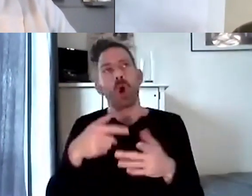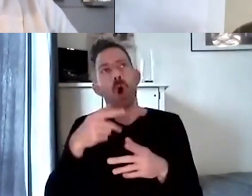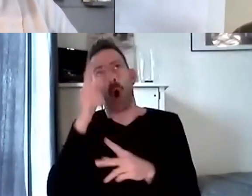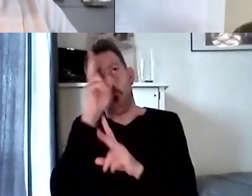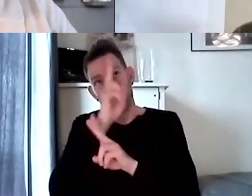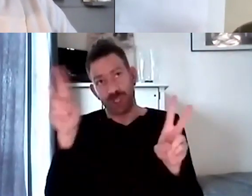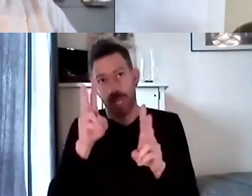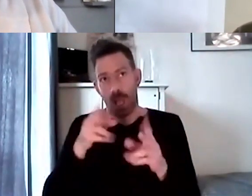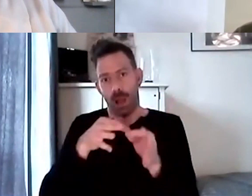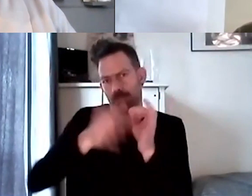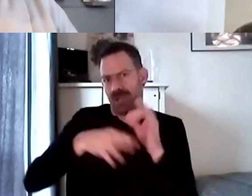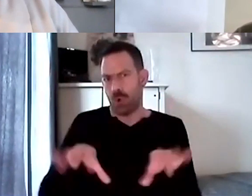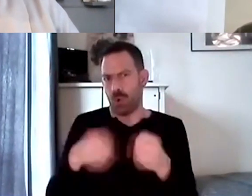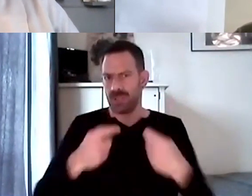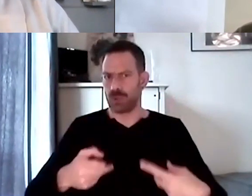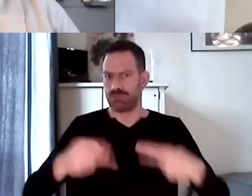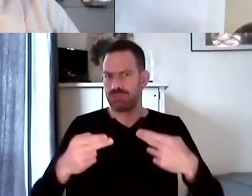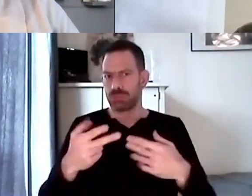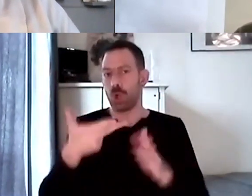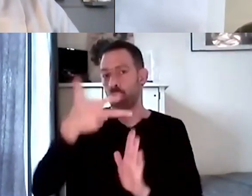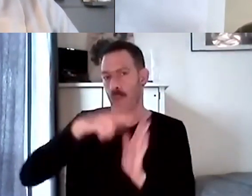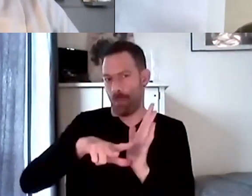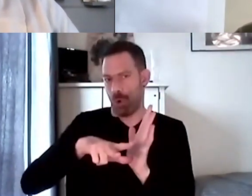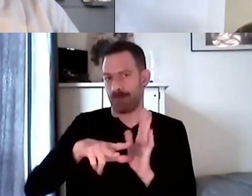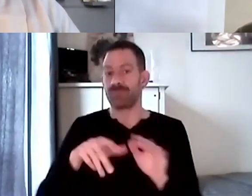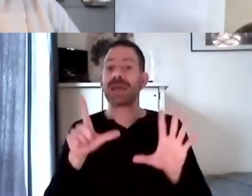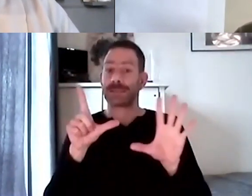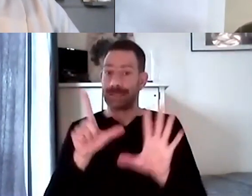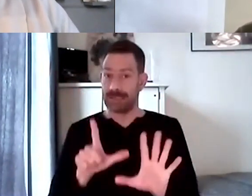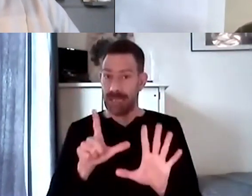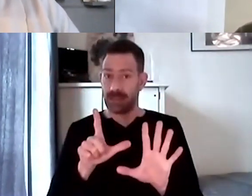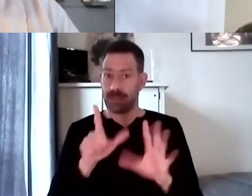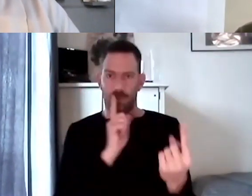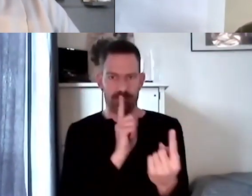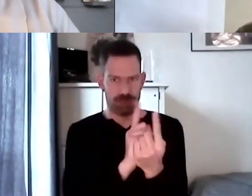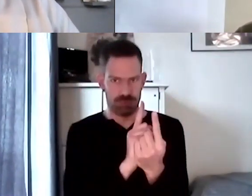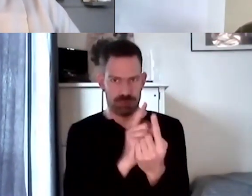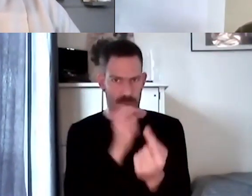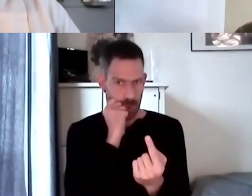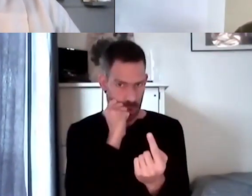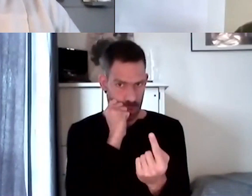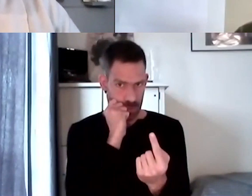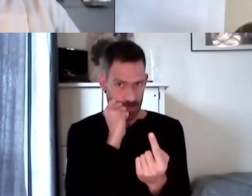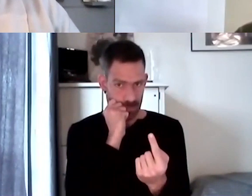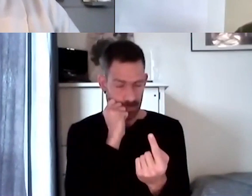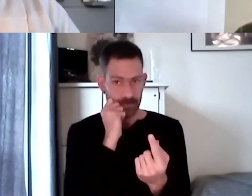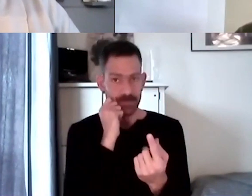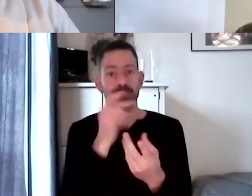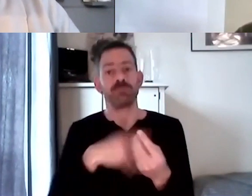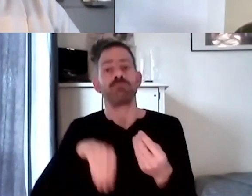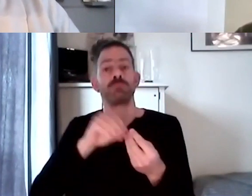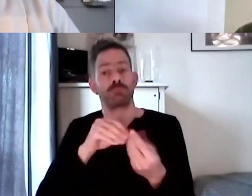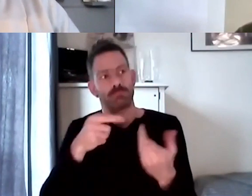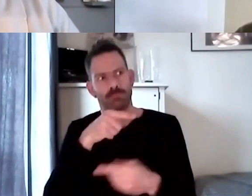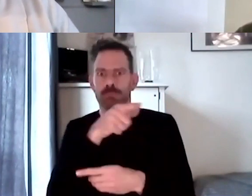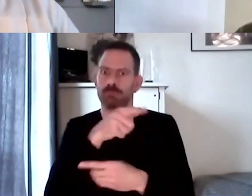3 mois. Il y a 7 entretiens en face à face, et entre ces entretiens-là, la personne a un gros